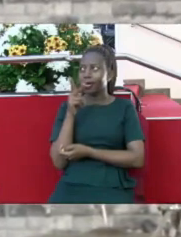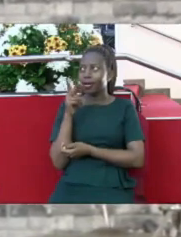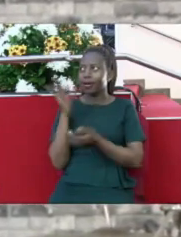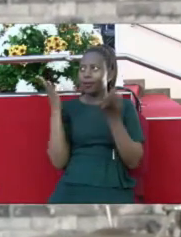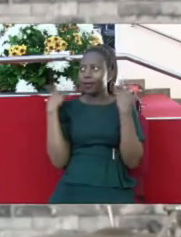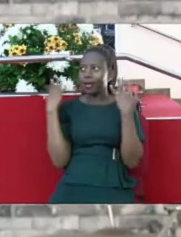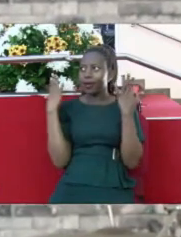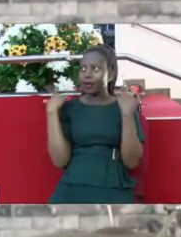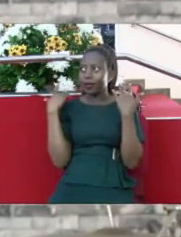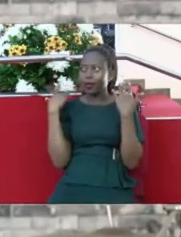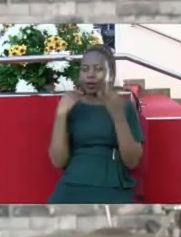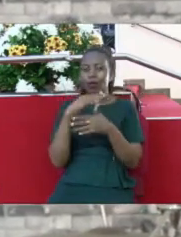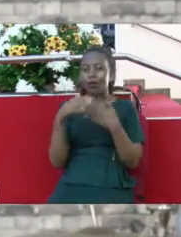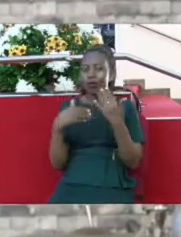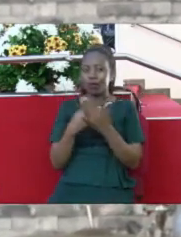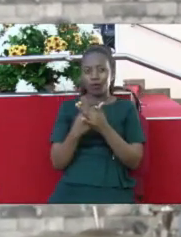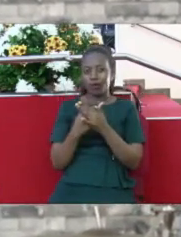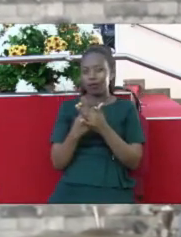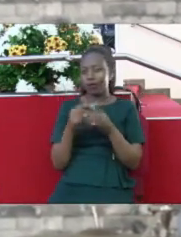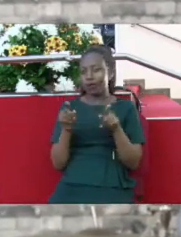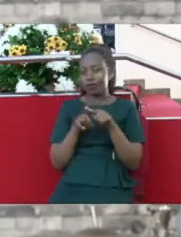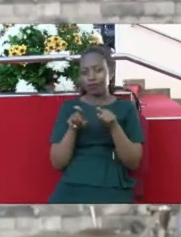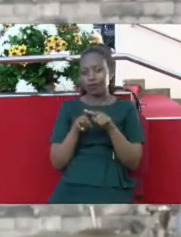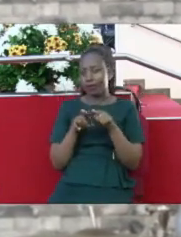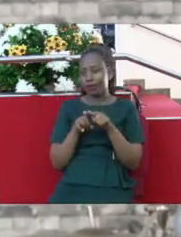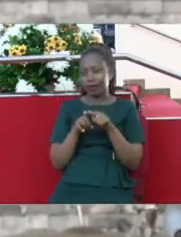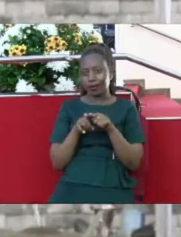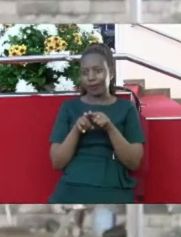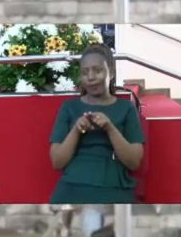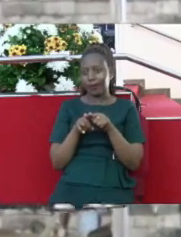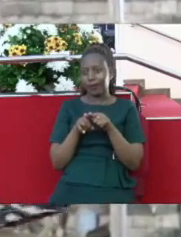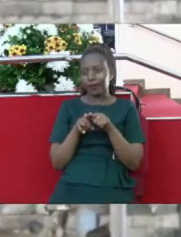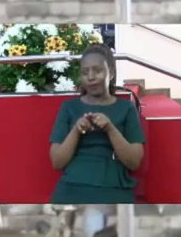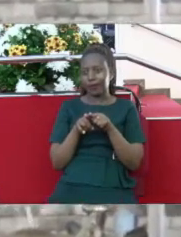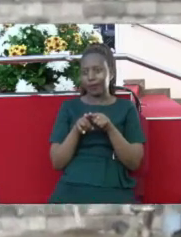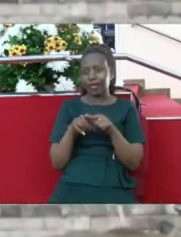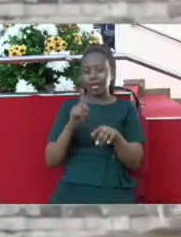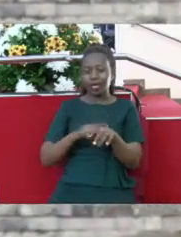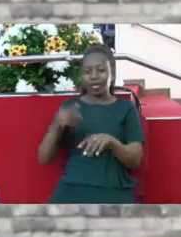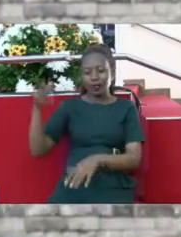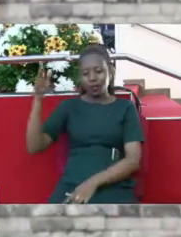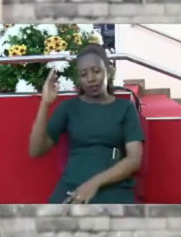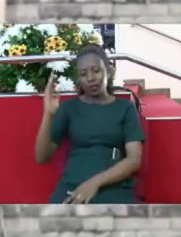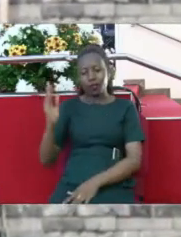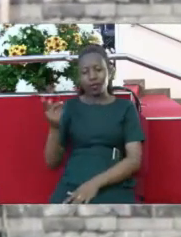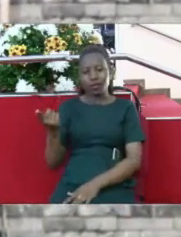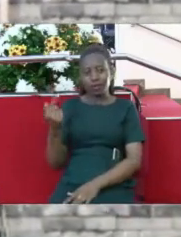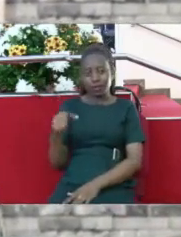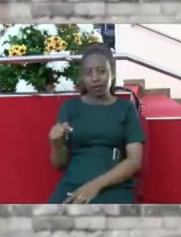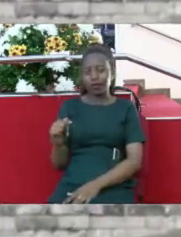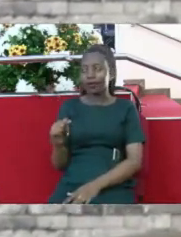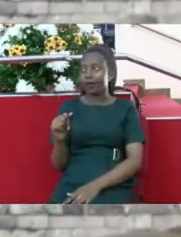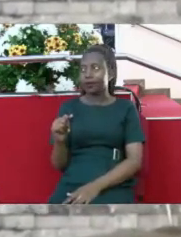wa Meru, all of them are Gentiles, wote wote ni wa wa Yunani. When God is coming to give us this, wakati